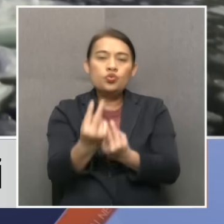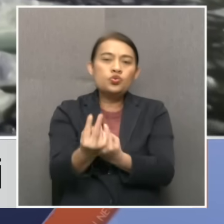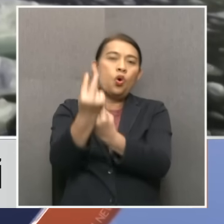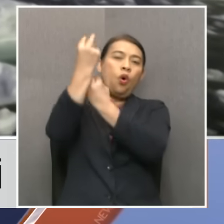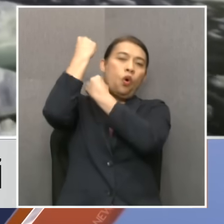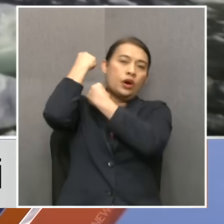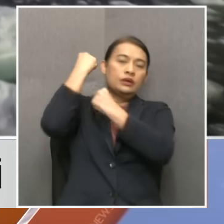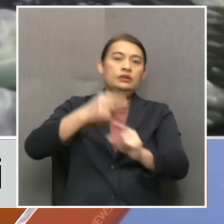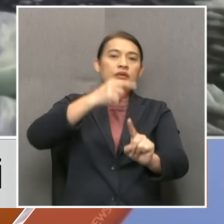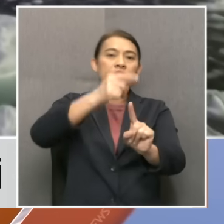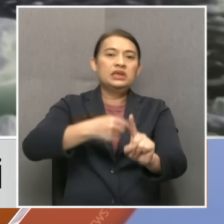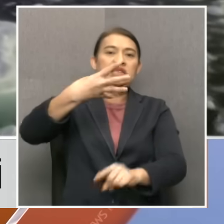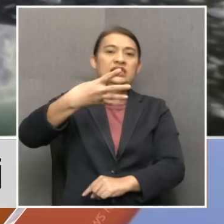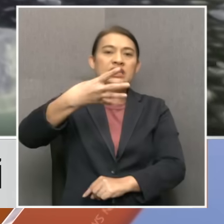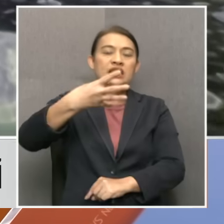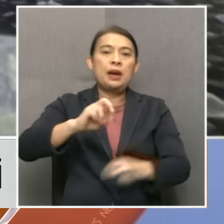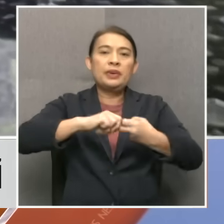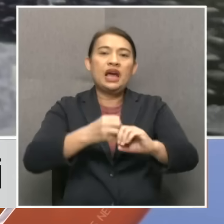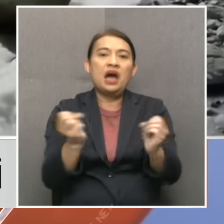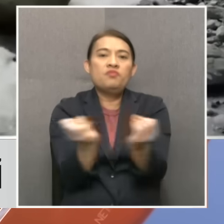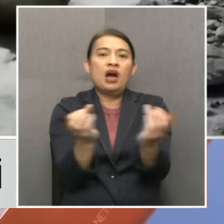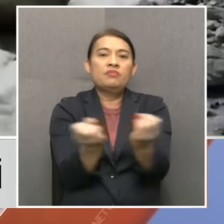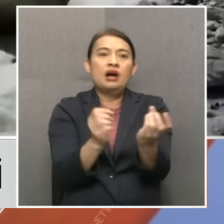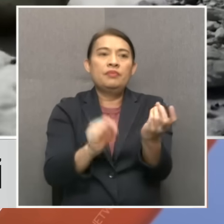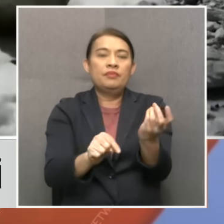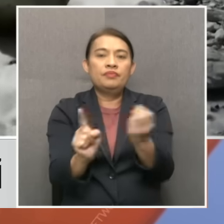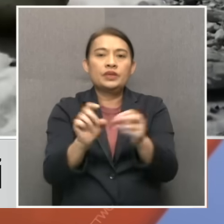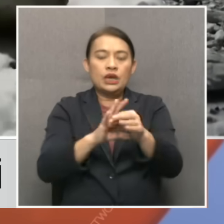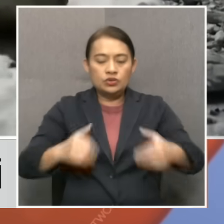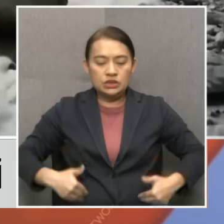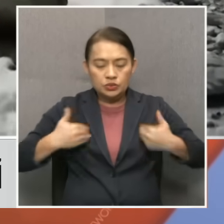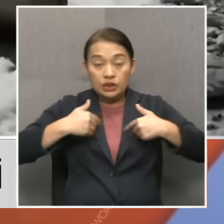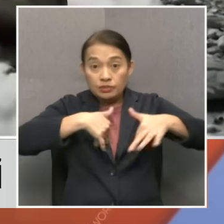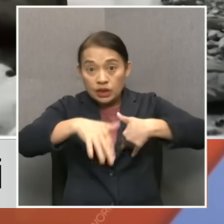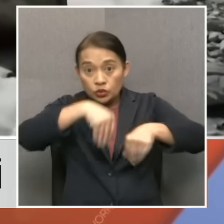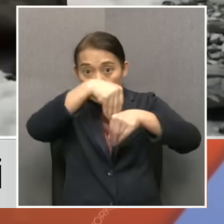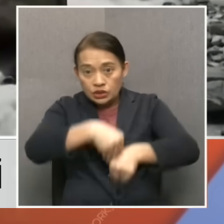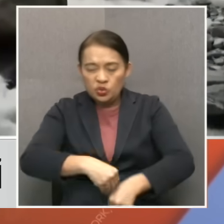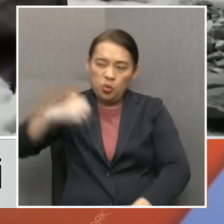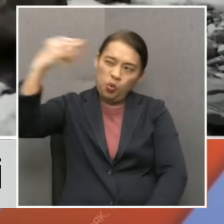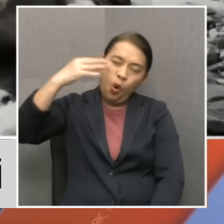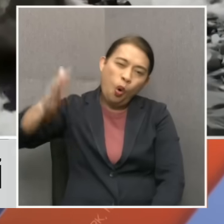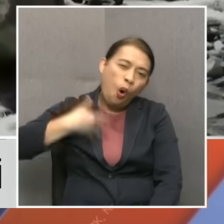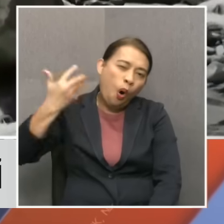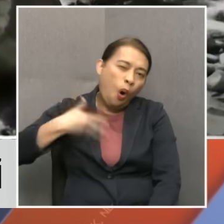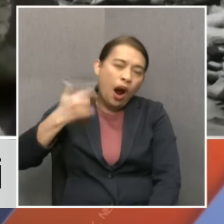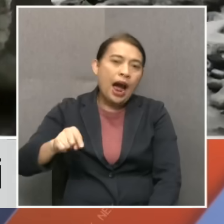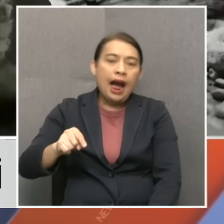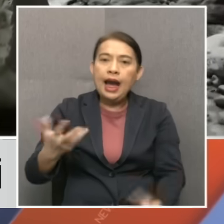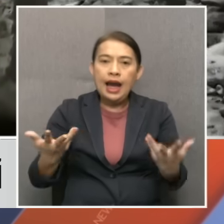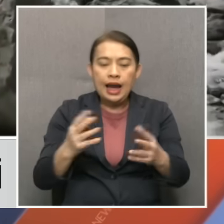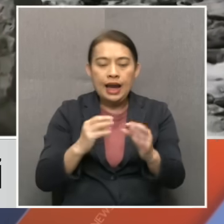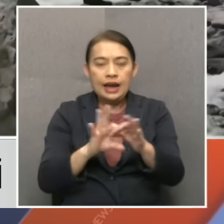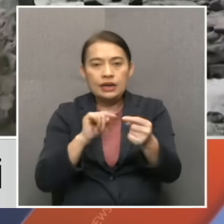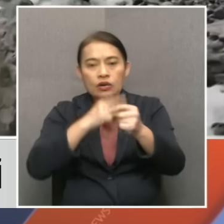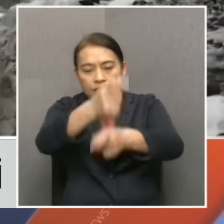นาเหมือนกันนะคะกระทบหนักในหลายพื้นที่ไม่ว่าจะเป็นการใช้ชีวิตของประชาชนในพื้นที่กลางแจ้งรวมถึงพืชผลทางการเกษตรด้วยอาจารย์ประ